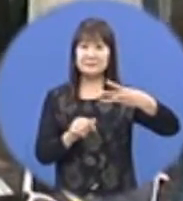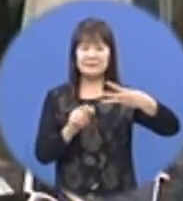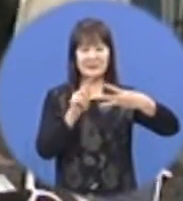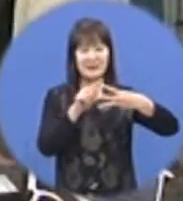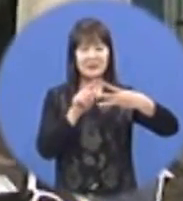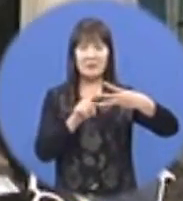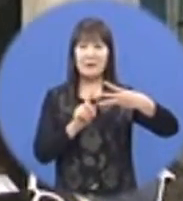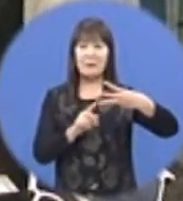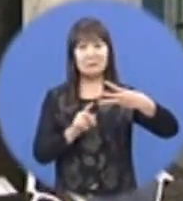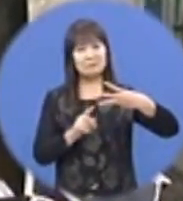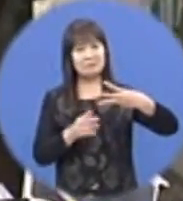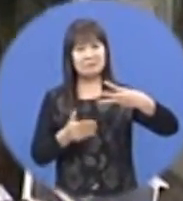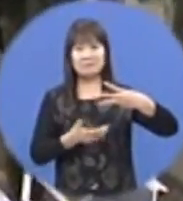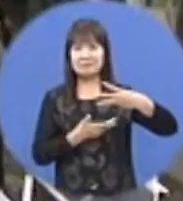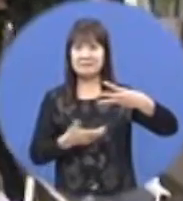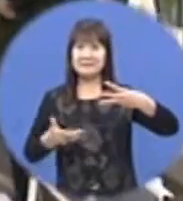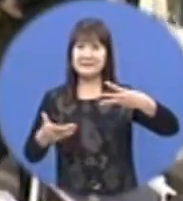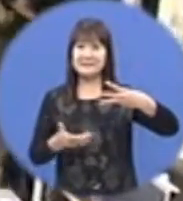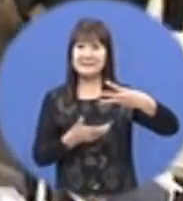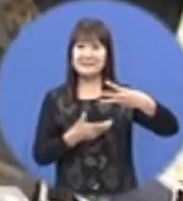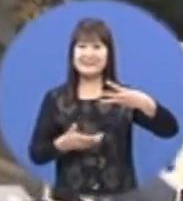ありそうですね。 そうですね。